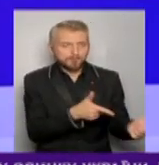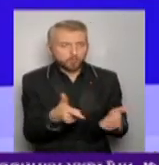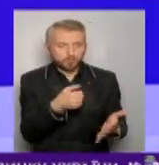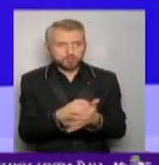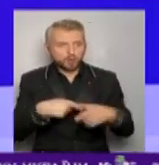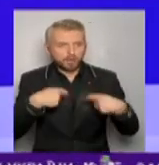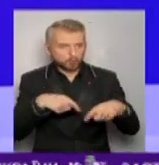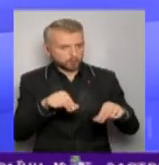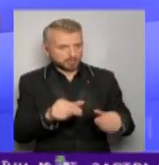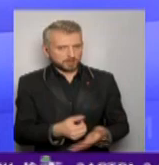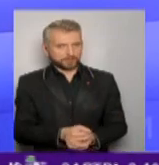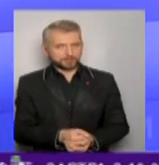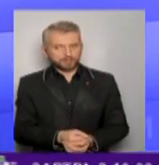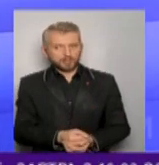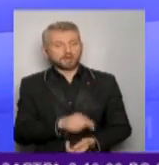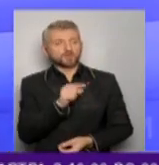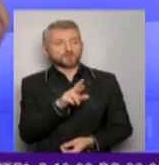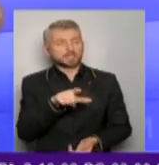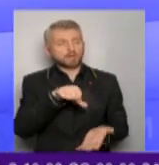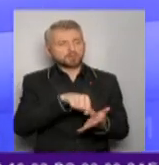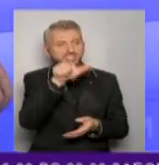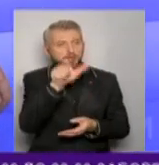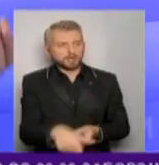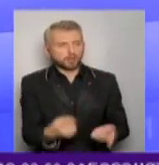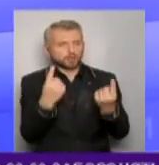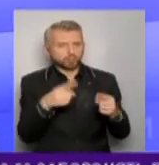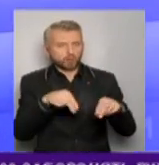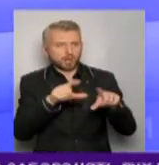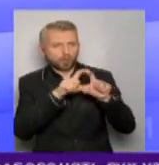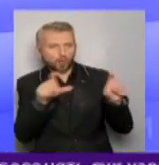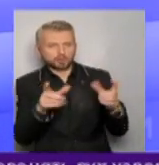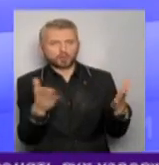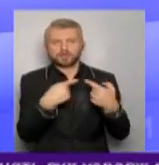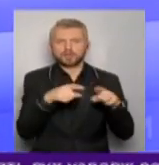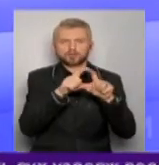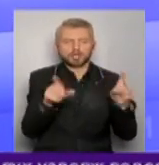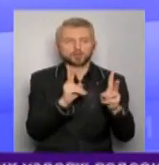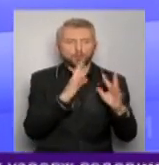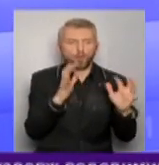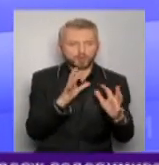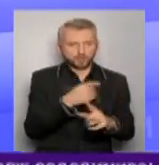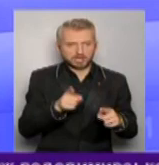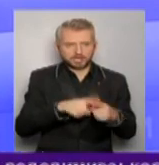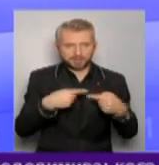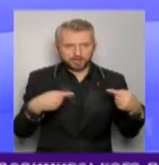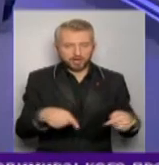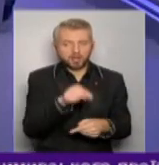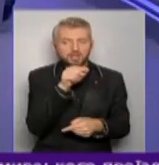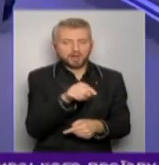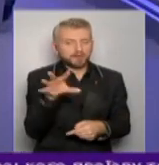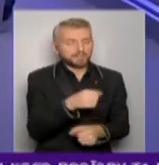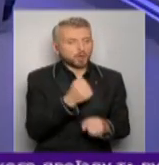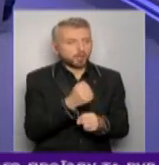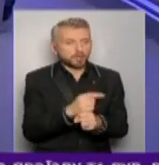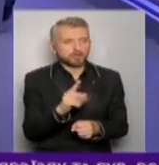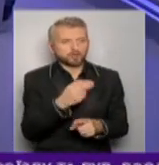ринку землі. І ви, як представник крупного агрохолдингу чи якоїсь іншої структури, яка опікується цими речами, ви все робили для